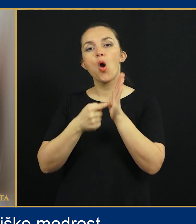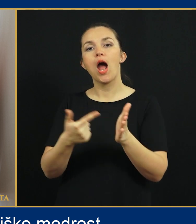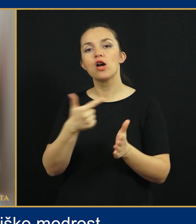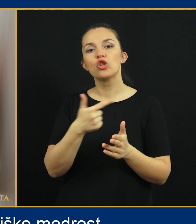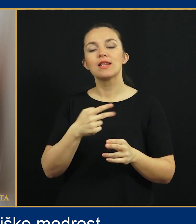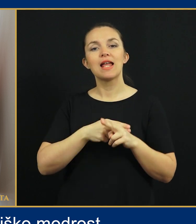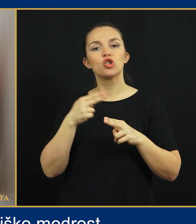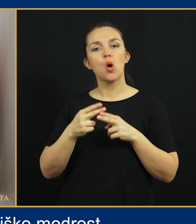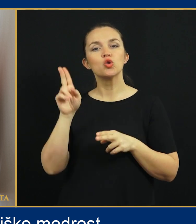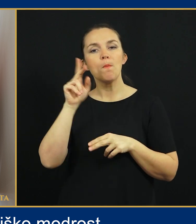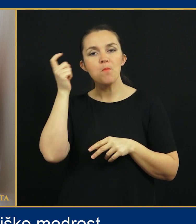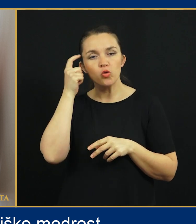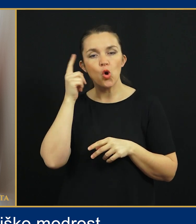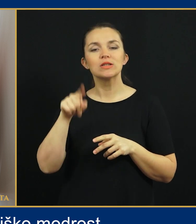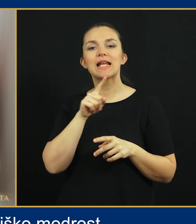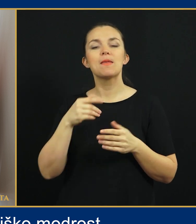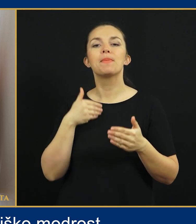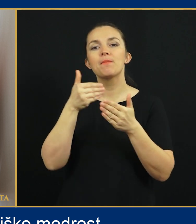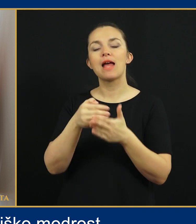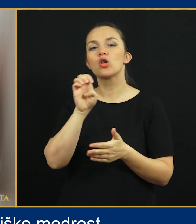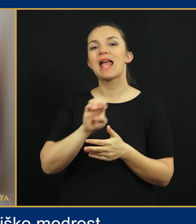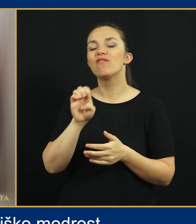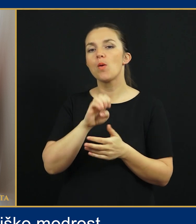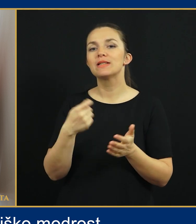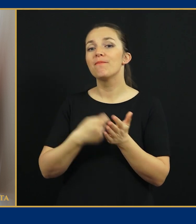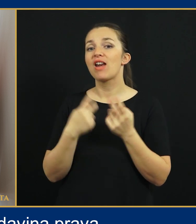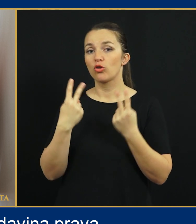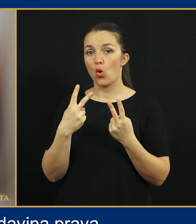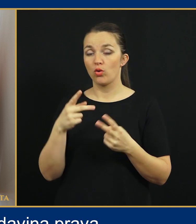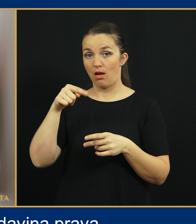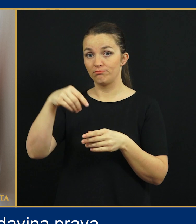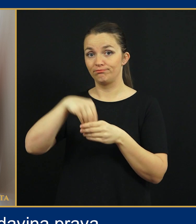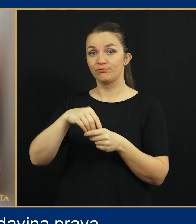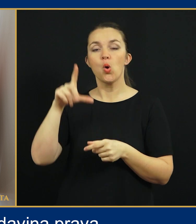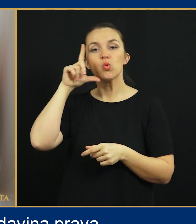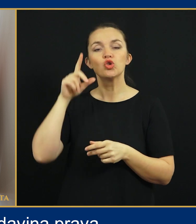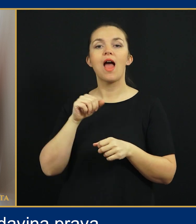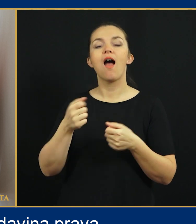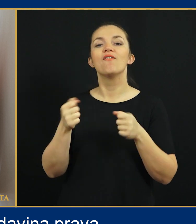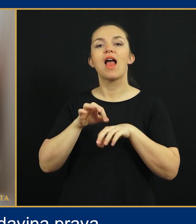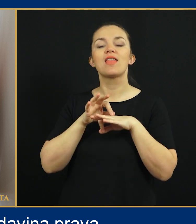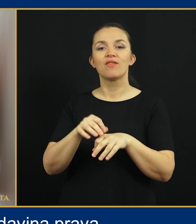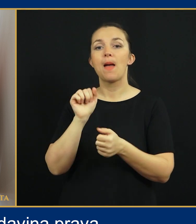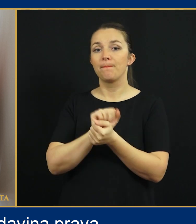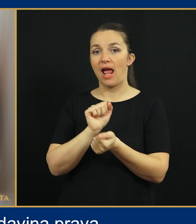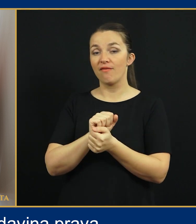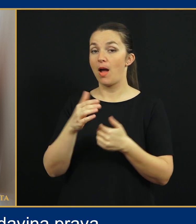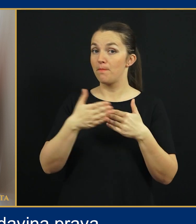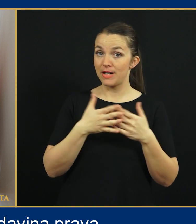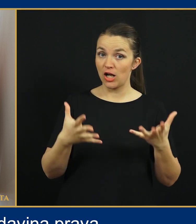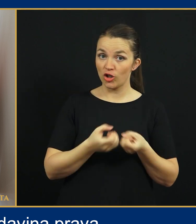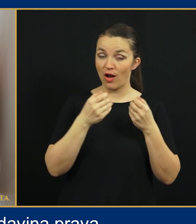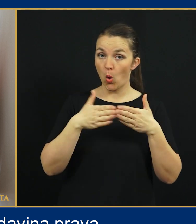pokažeta državniško modrost in pripadnost evropskim vrednotam, med katerimi je ključna vladavina prava, tako pri